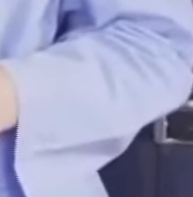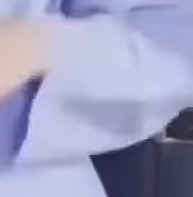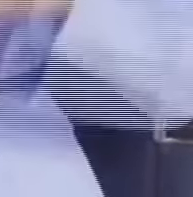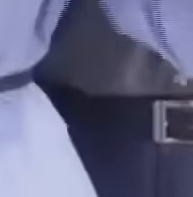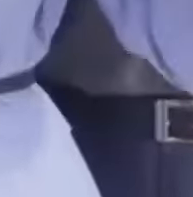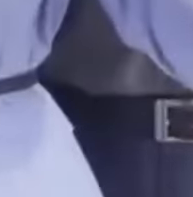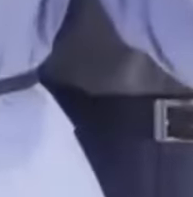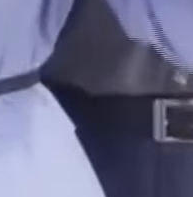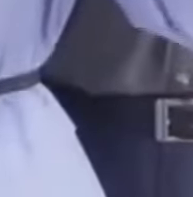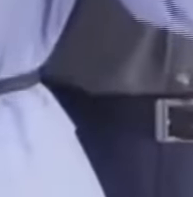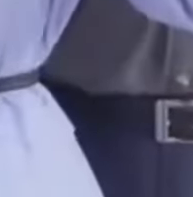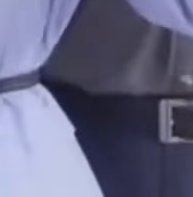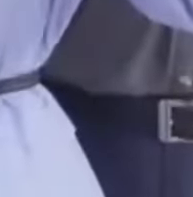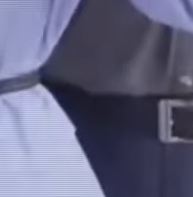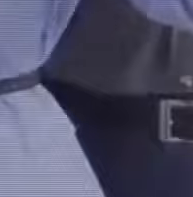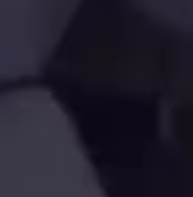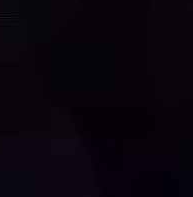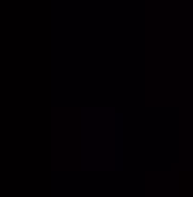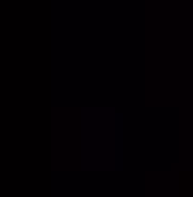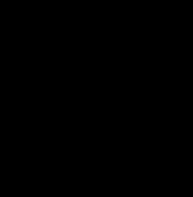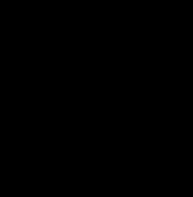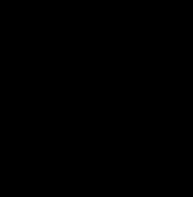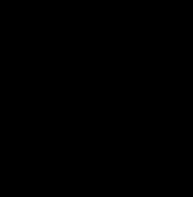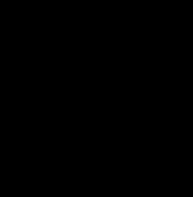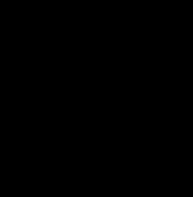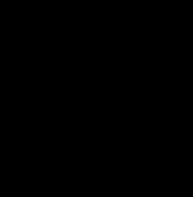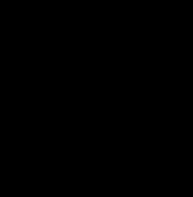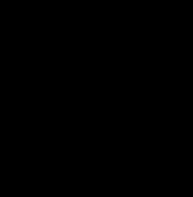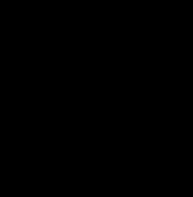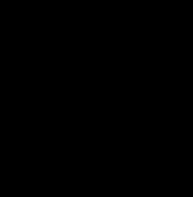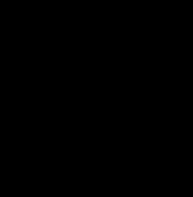masa depan Jawa Barat yang lebih baik.